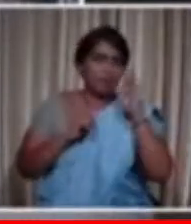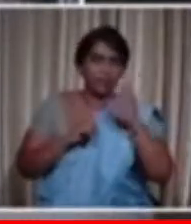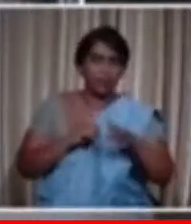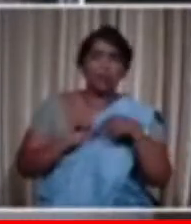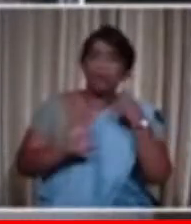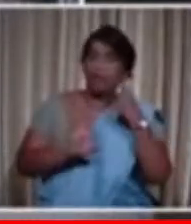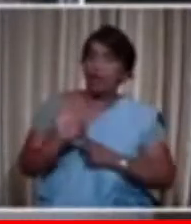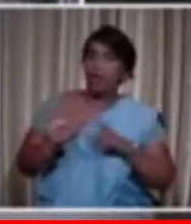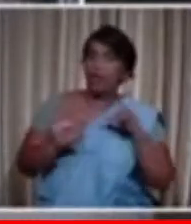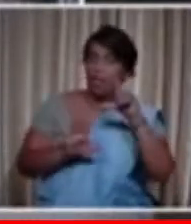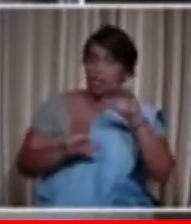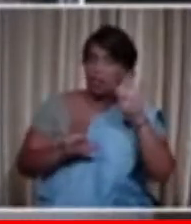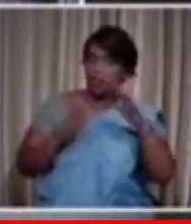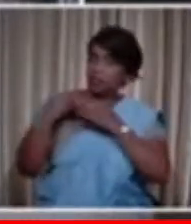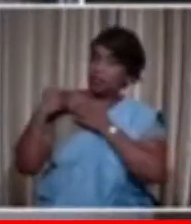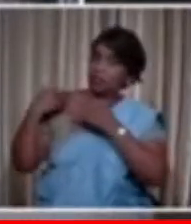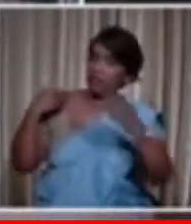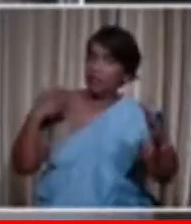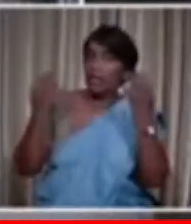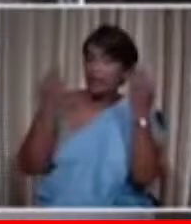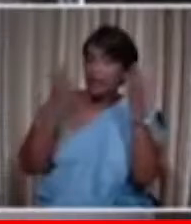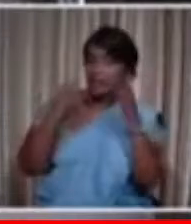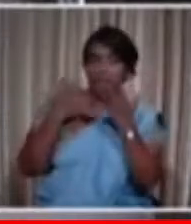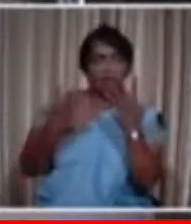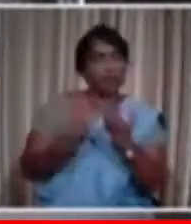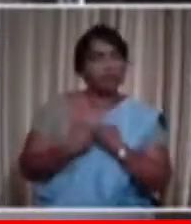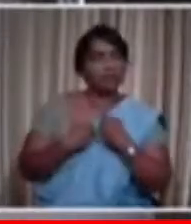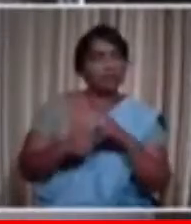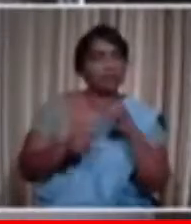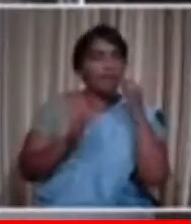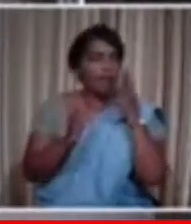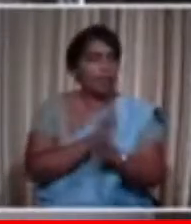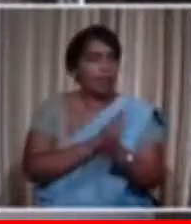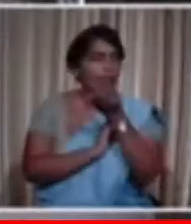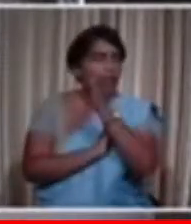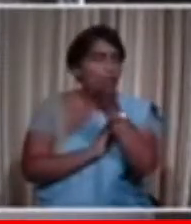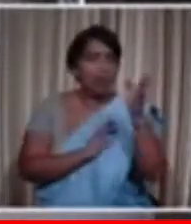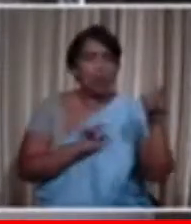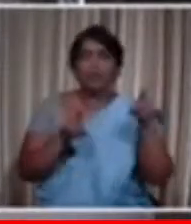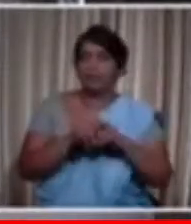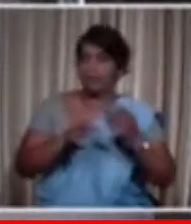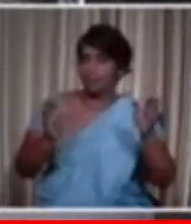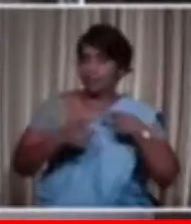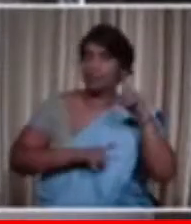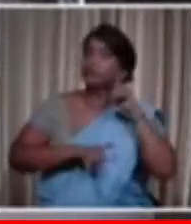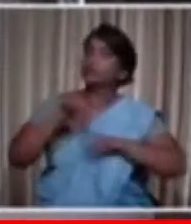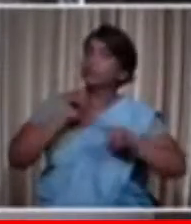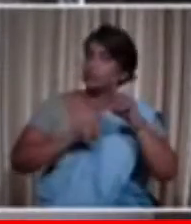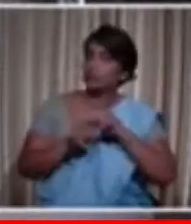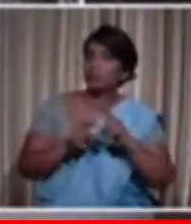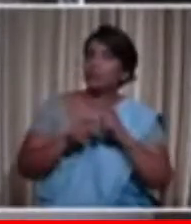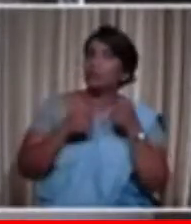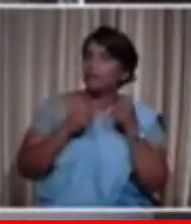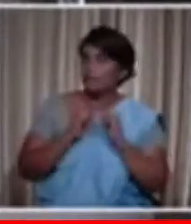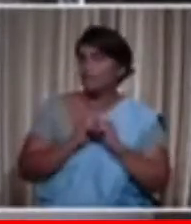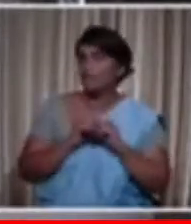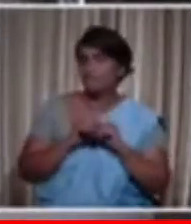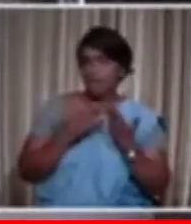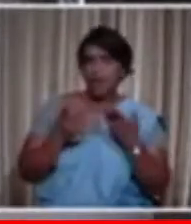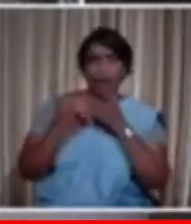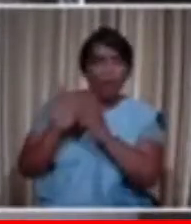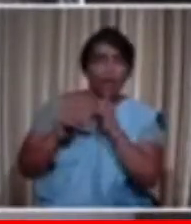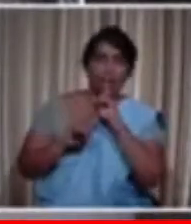මේ අවුරුදු 74ක් මුල්ලේ නිදහස ගත්ත දා ඉඳලා කාගේ වරදින්ද කියන එක තවදුරටත් සාකච්ඡා කිරීම අර්ථ විරහිතයි ගරු